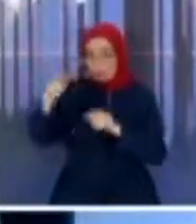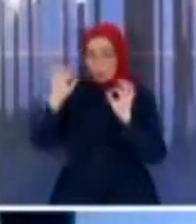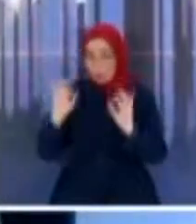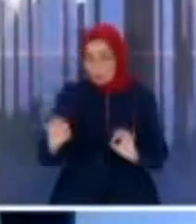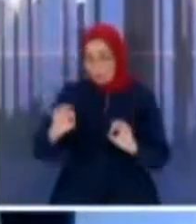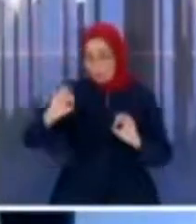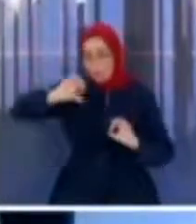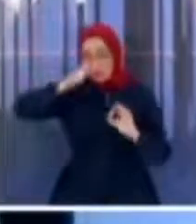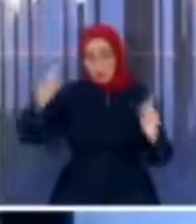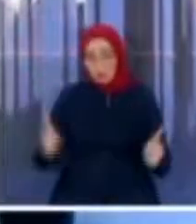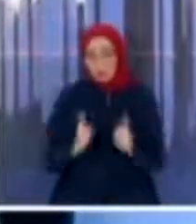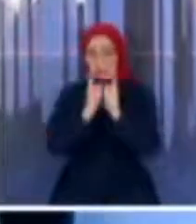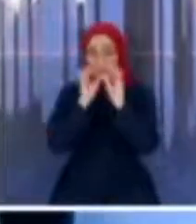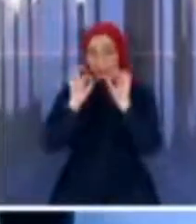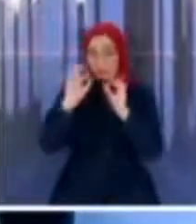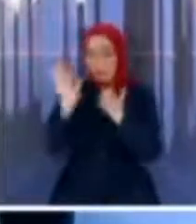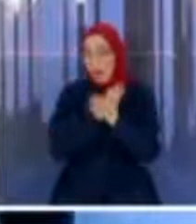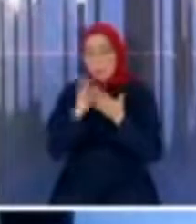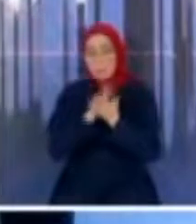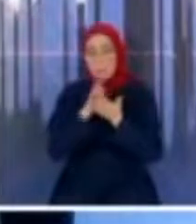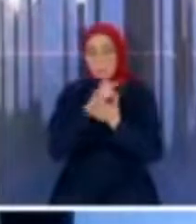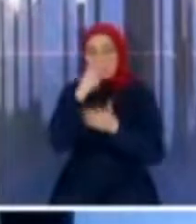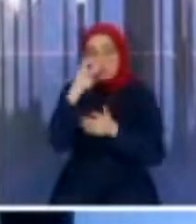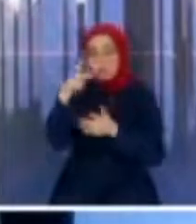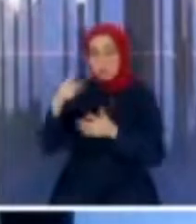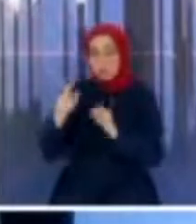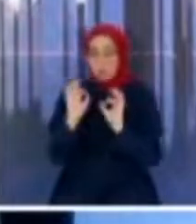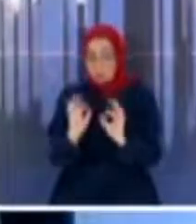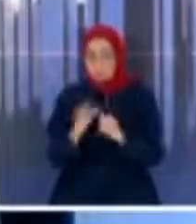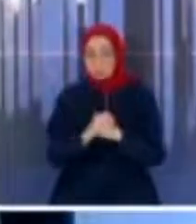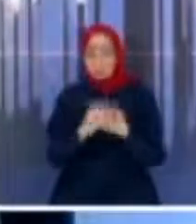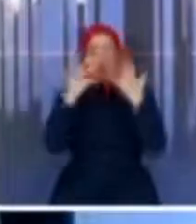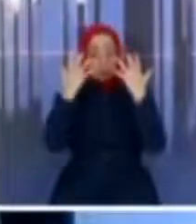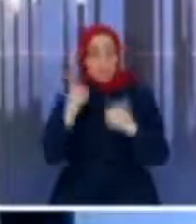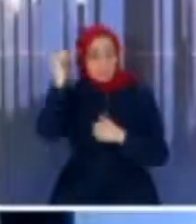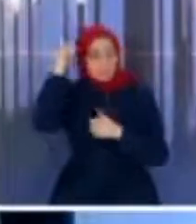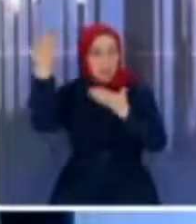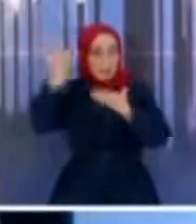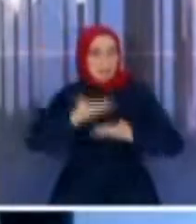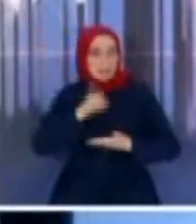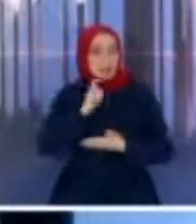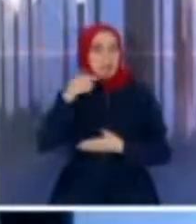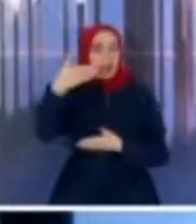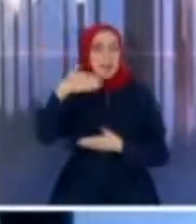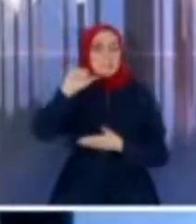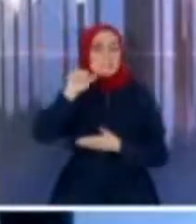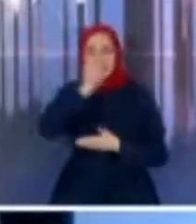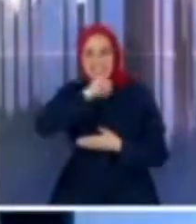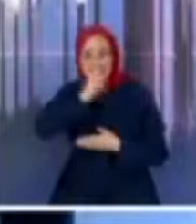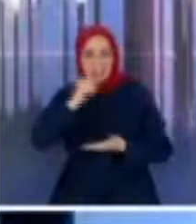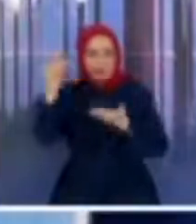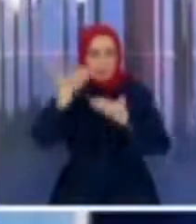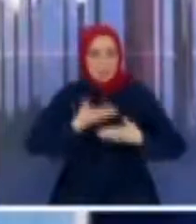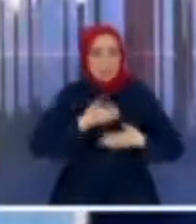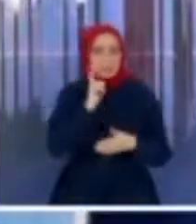نحكيو معاكم على مشروعكم الوطني، خليني ساعة نعاود نرحب بمبروكة خضير زميلتنا. شكرا. اللي تحكي معاكم من